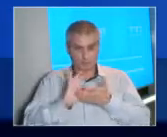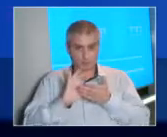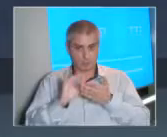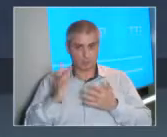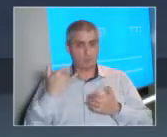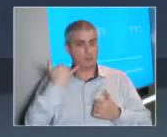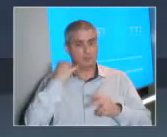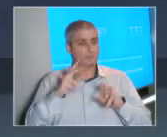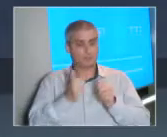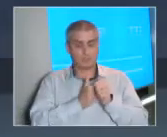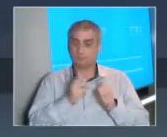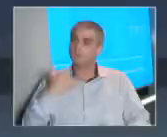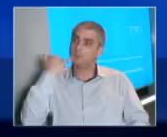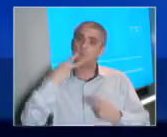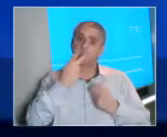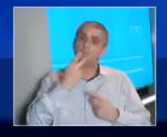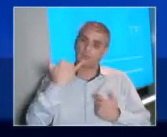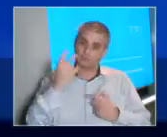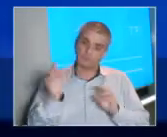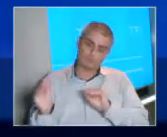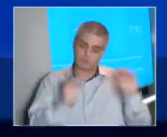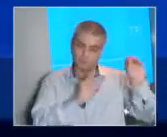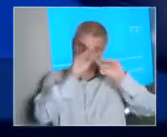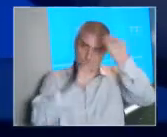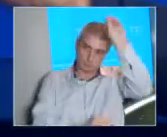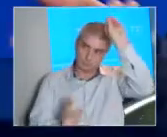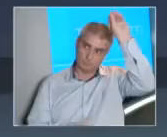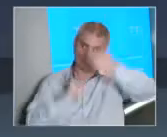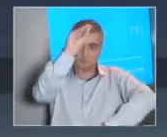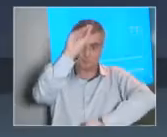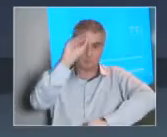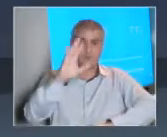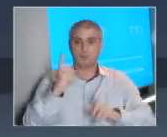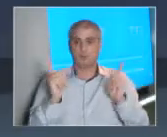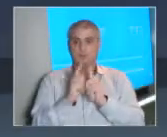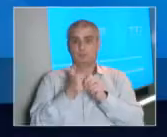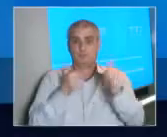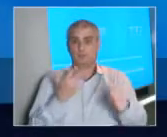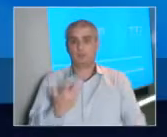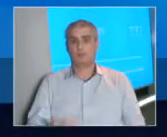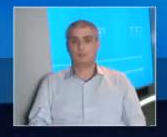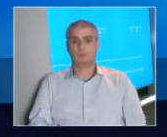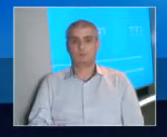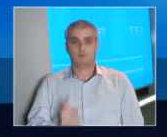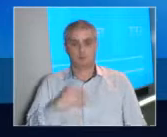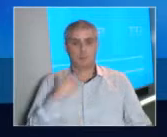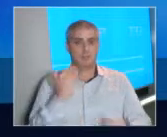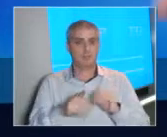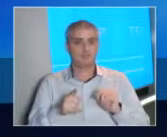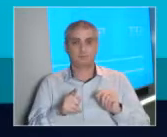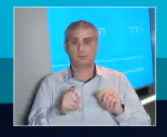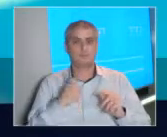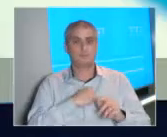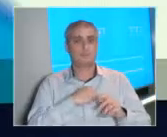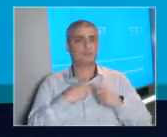איך היו מקצרים את התור? מרים טלפון לבית חולים, אומרים, טוב, עכשיו תזיזו את ההוא אחורה ואת זה קדימה. אולי ככה מקצרים, טוב. כן, משפט חצי, נגיד. לא, אנחנו צריכים לסיים, צר לי.